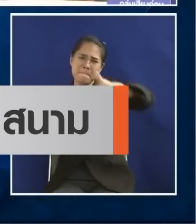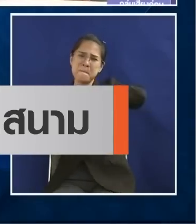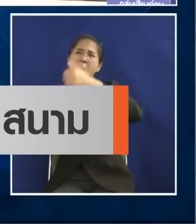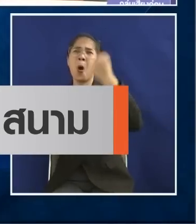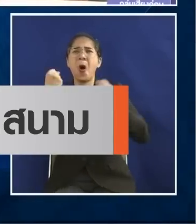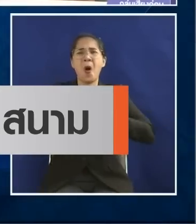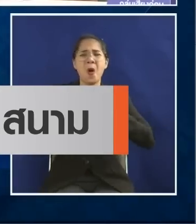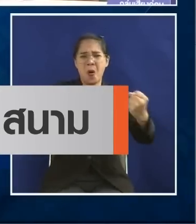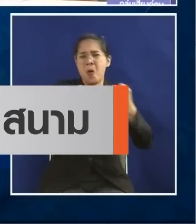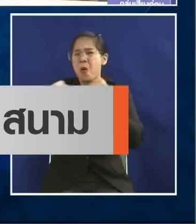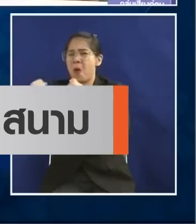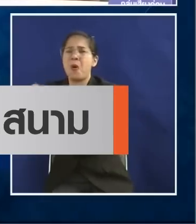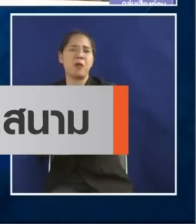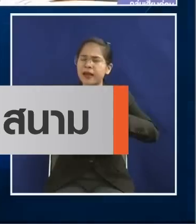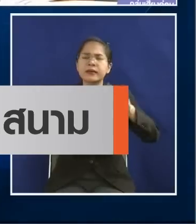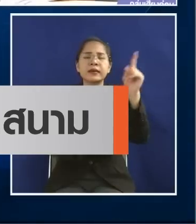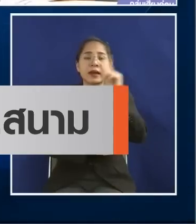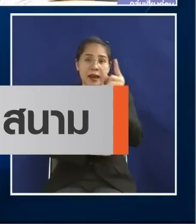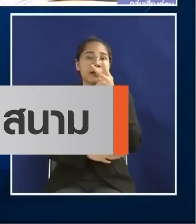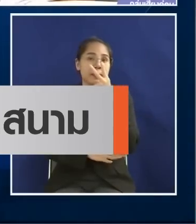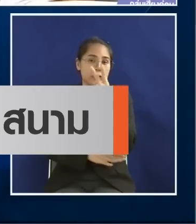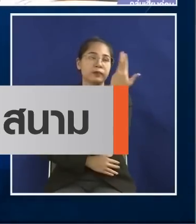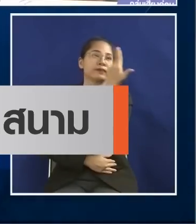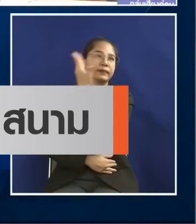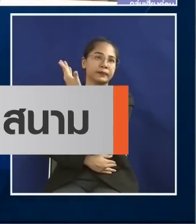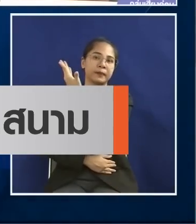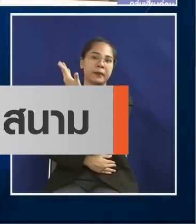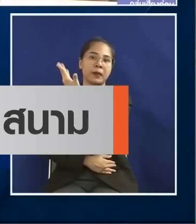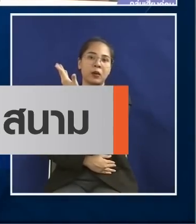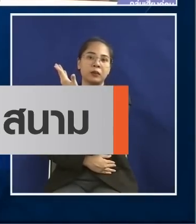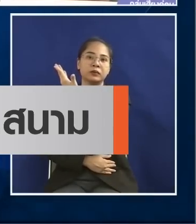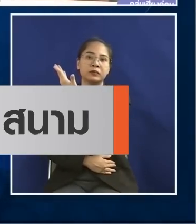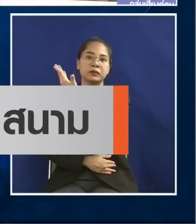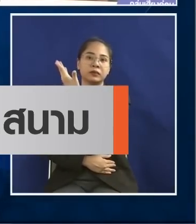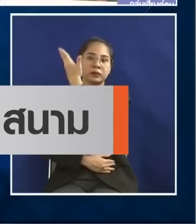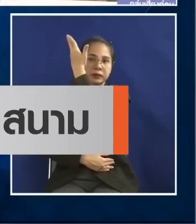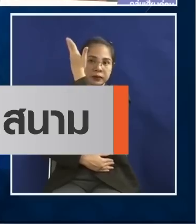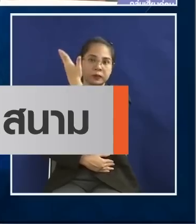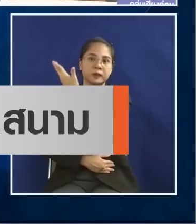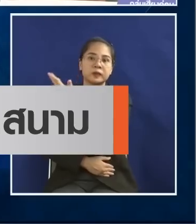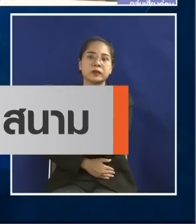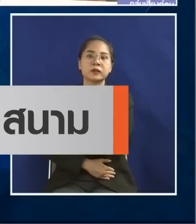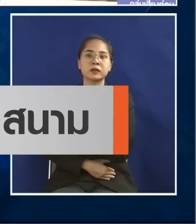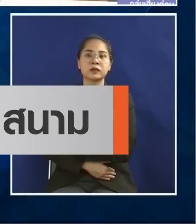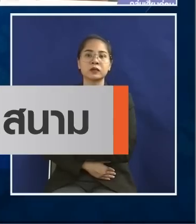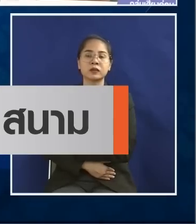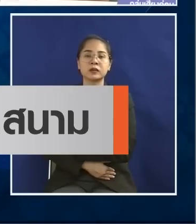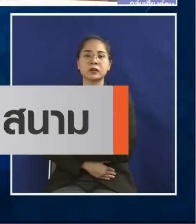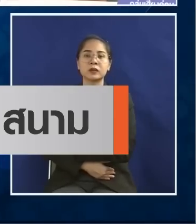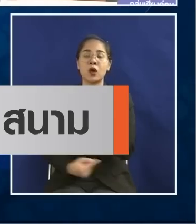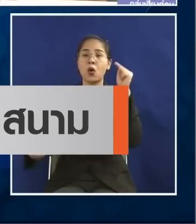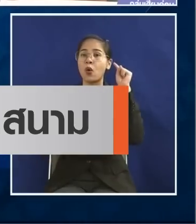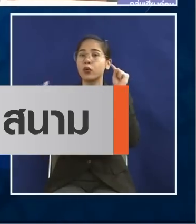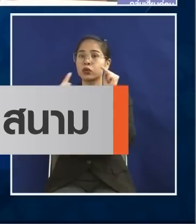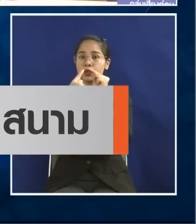แต่ไม่มีเตียงเพียงพอโดยผู้ติดเชื้อทุกคนยังไงก็ต้องได้รับการรักษาในโรงพยาบาลและโรงพยาบาลที่ตรวจพบผู้ติดเ